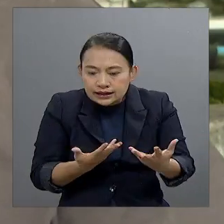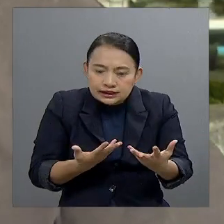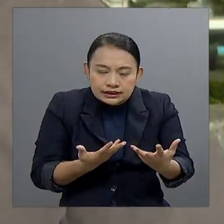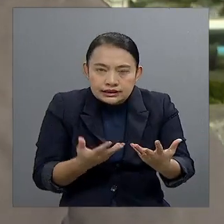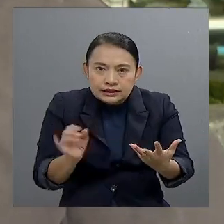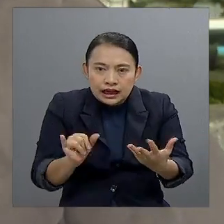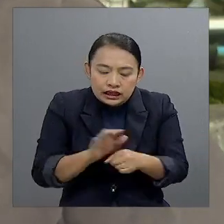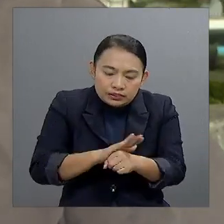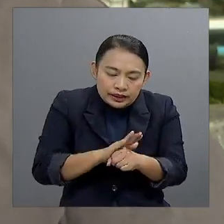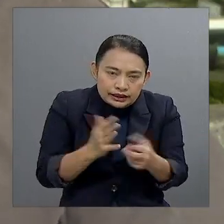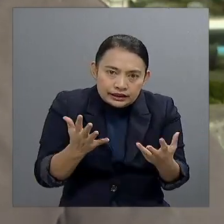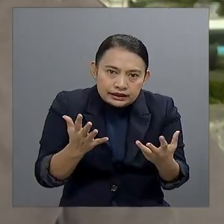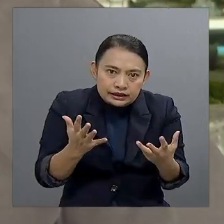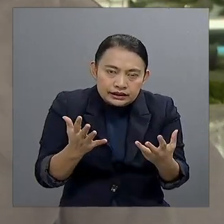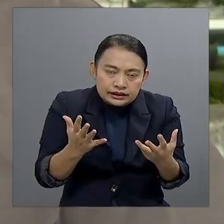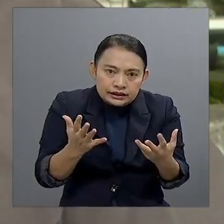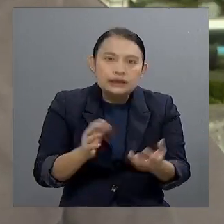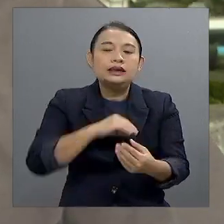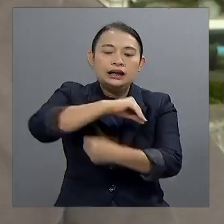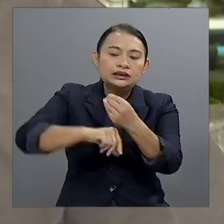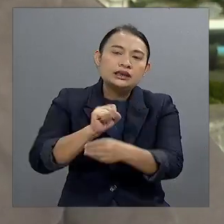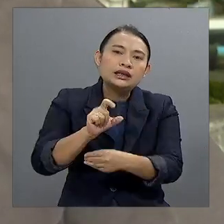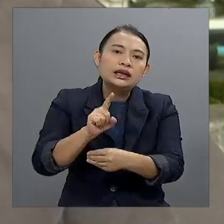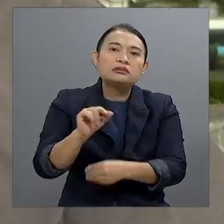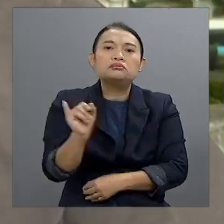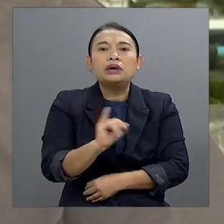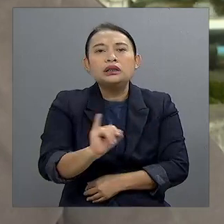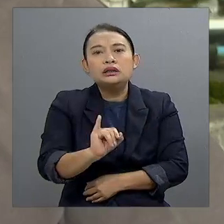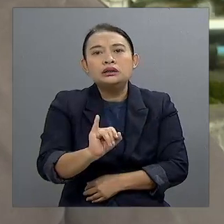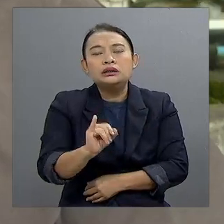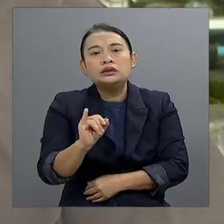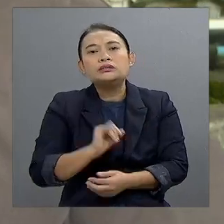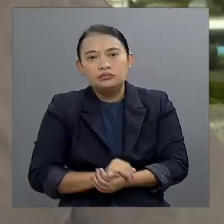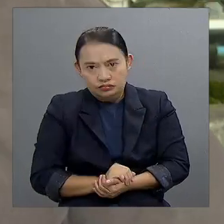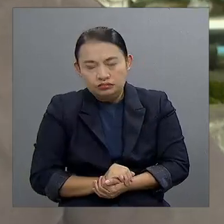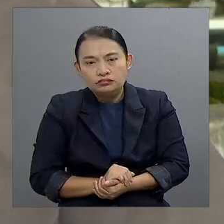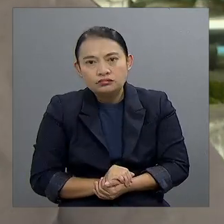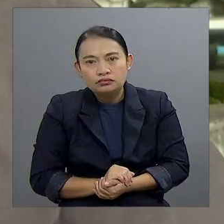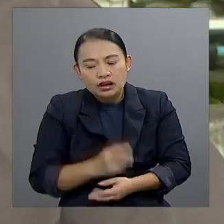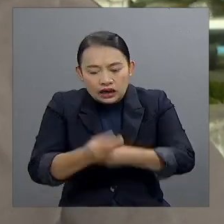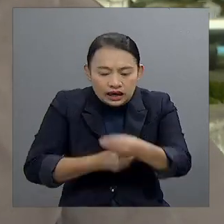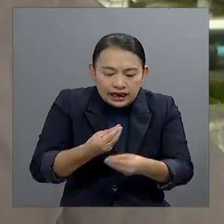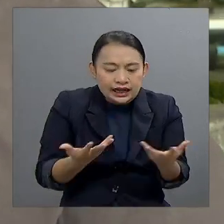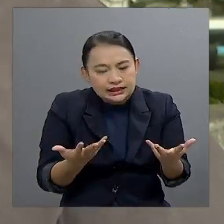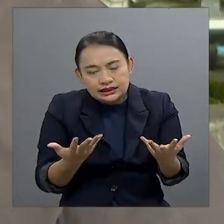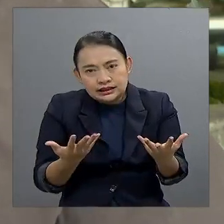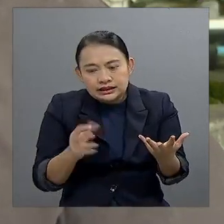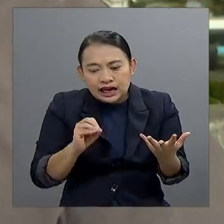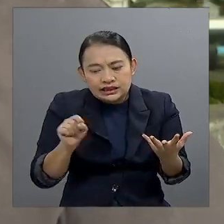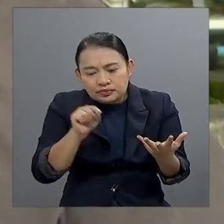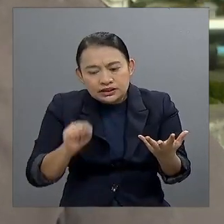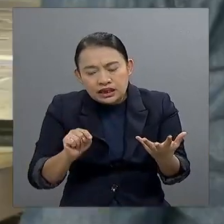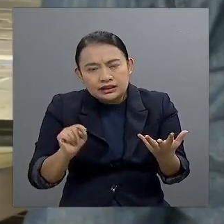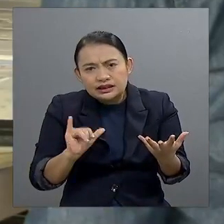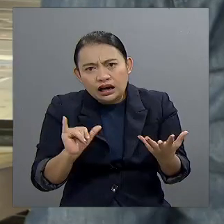กอบกับเศรษฐกิจมันไม่ดีด้วยนะฮะยังไม่ได้เข้ารูปเข้ารอยยังไม่ได้ 50% เลยก็โดดอีก